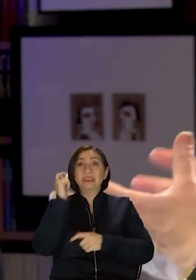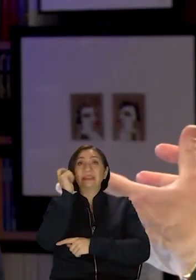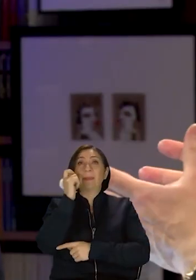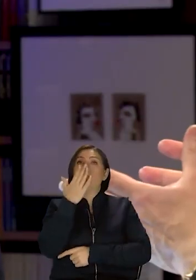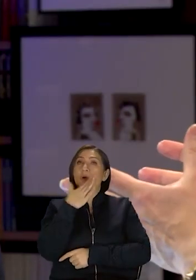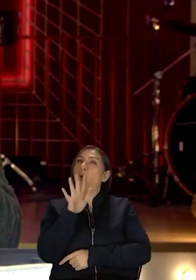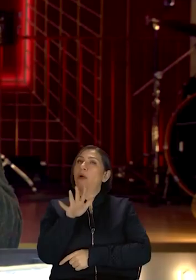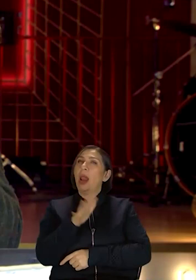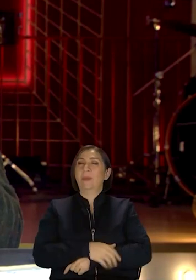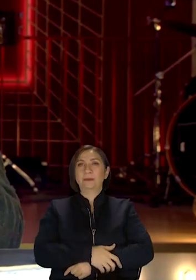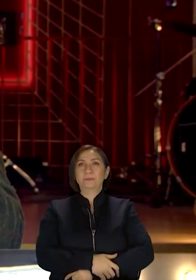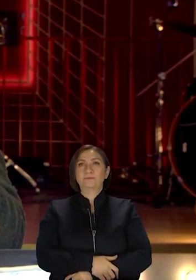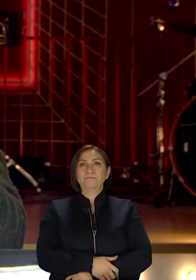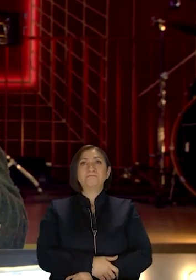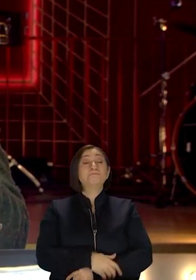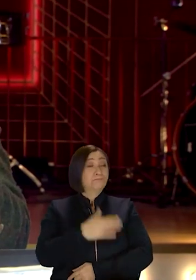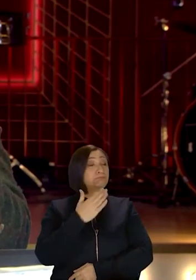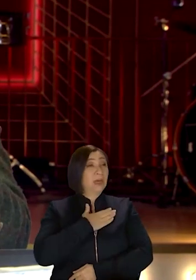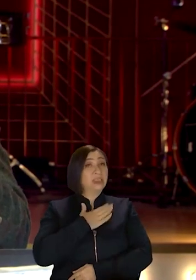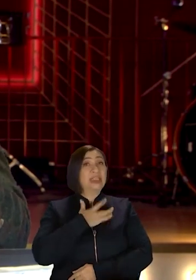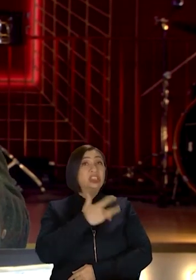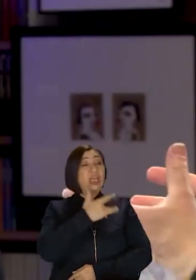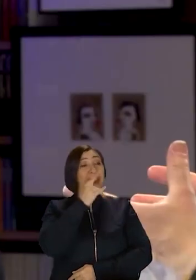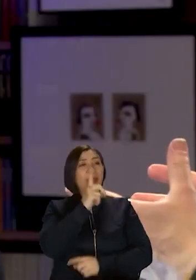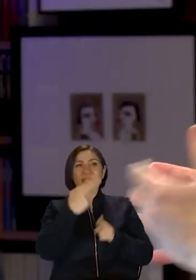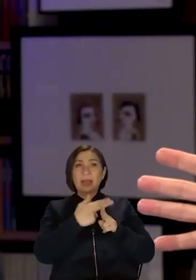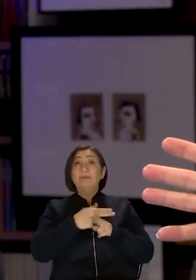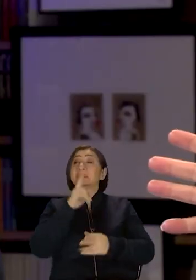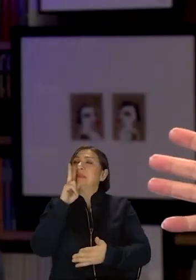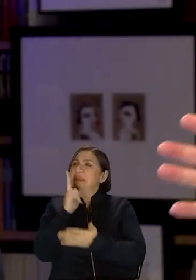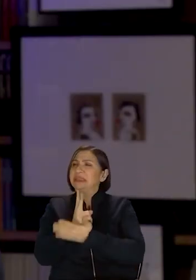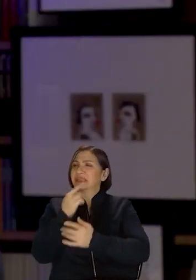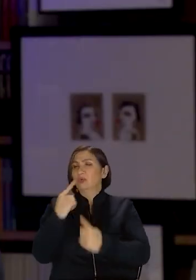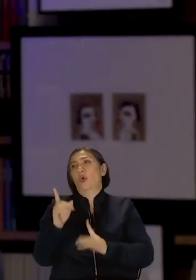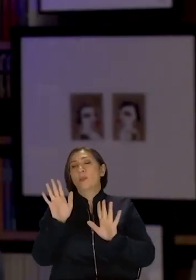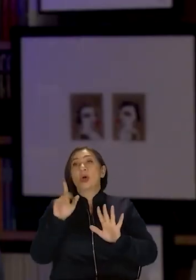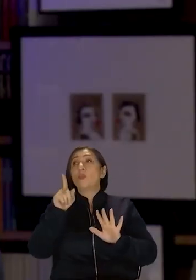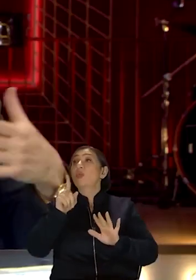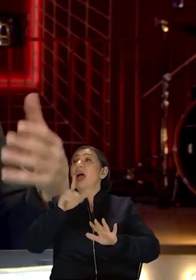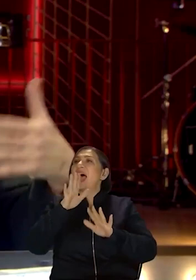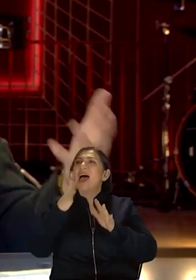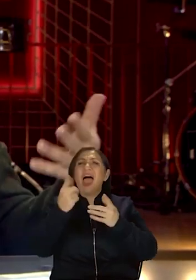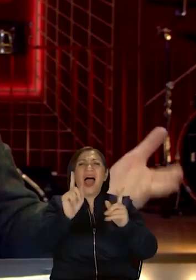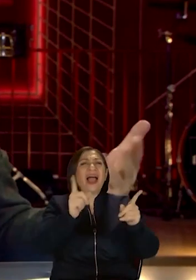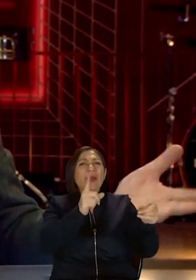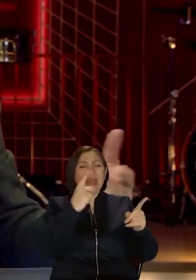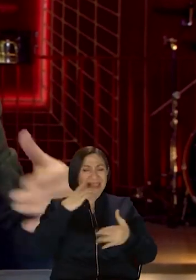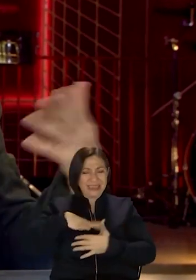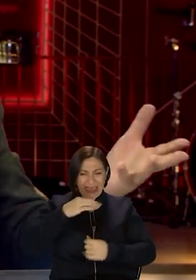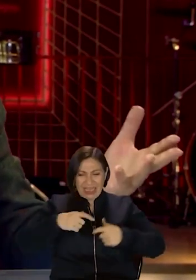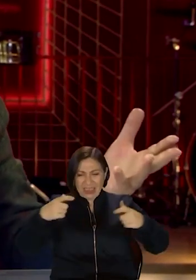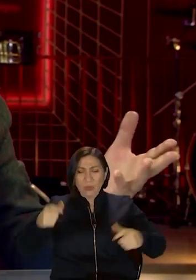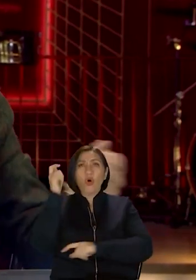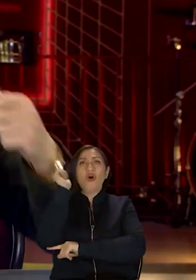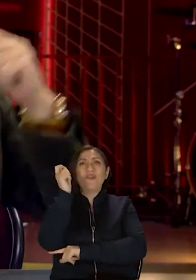semineri yok galiba. Yok bence kesinlikle. De canlı bir deneyim olduğu kesinlikle için. Ve bu herhangi bir kişisel gelişim